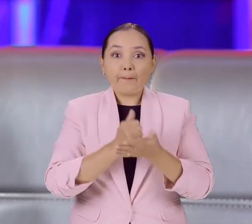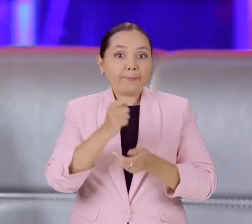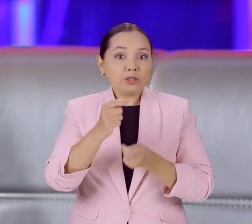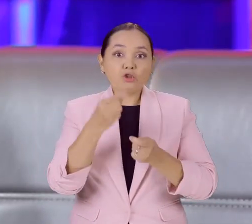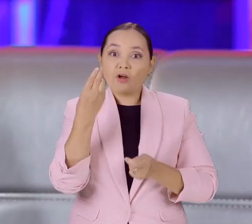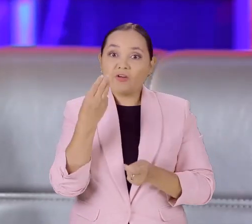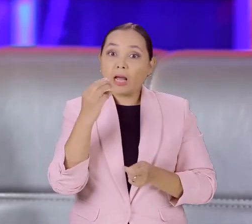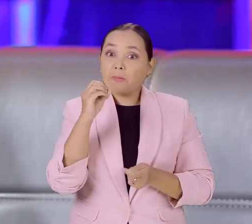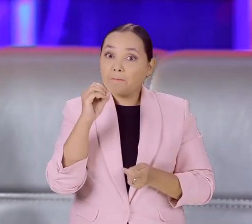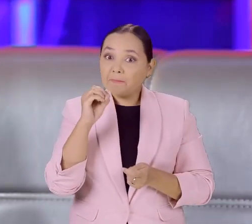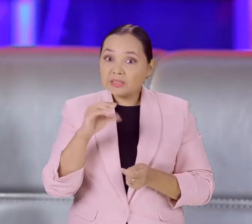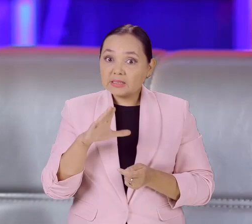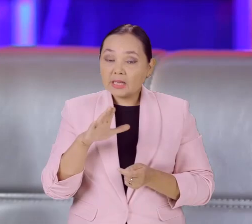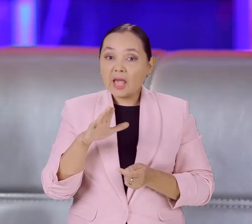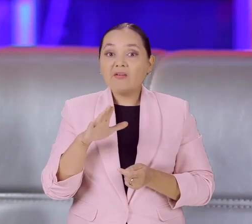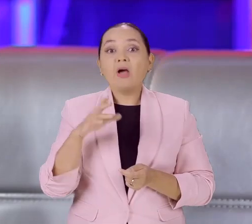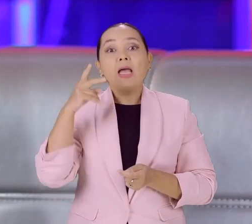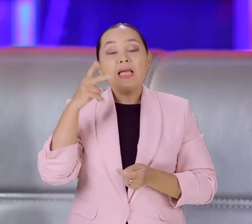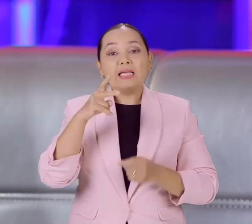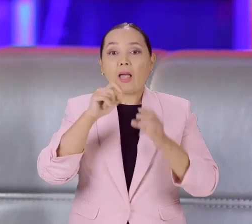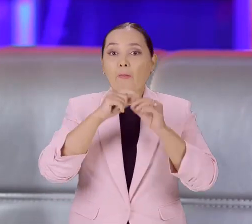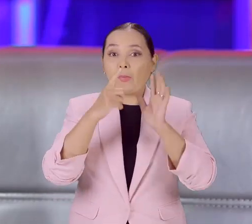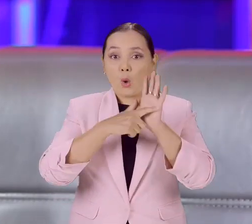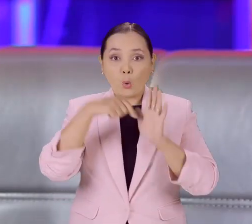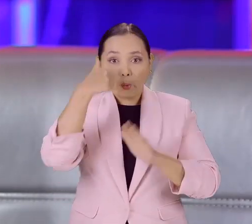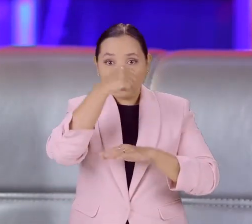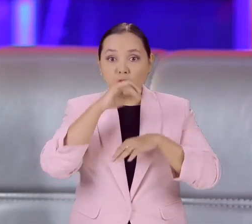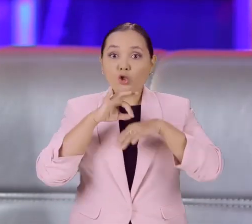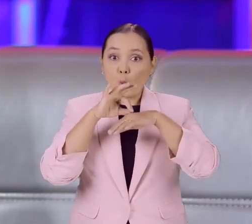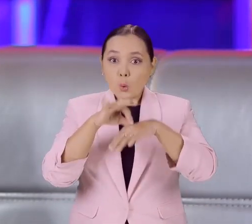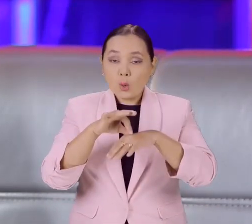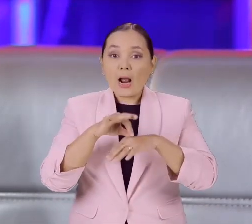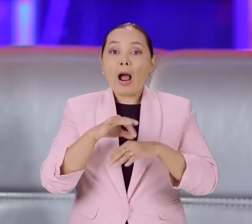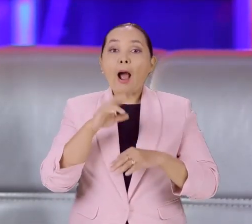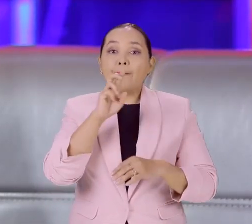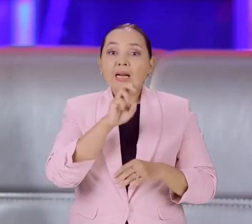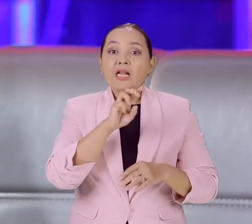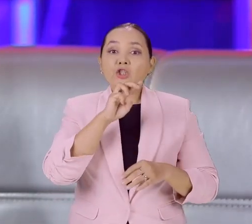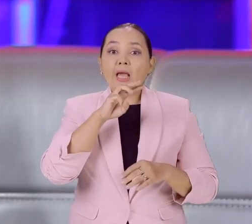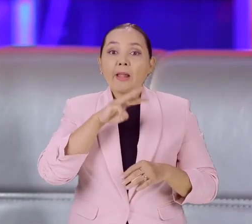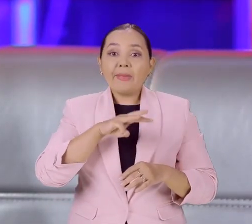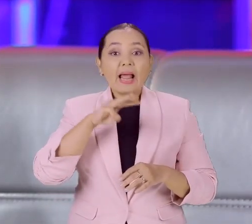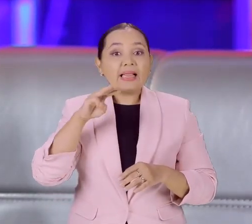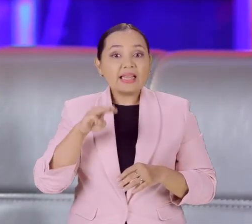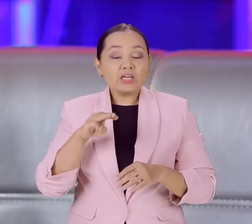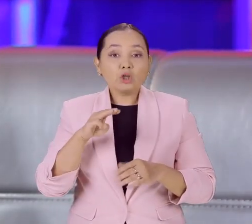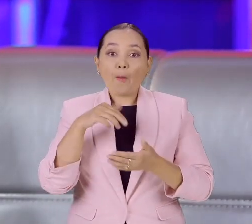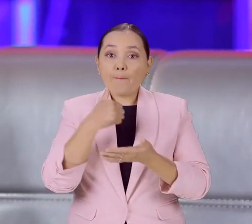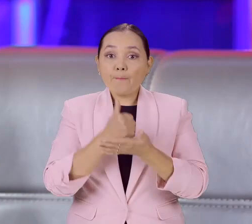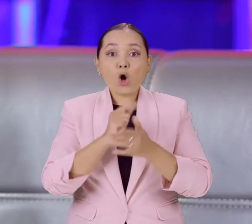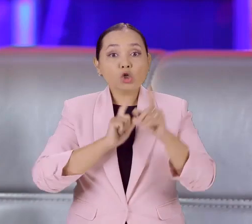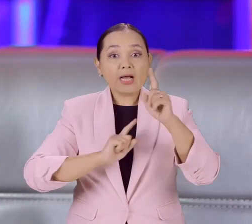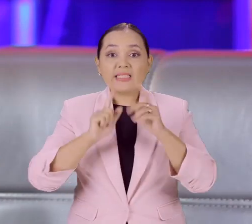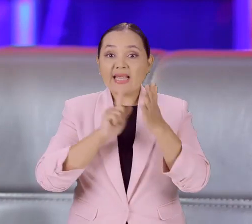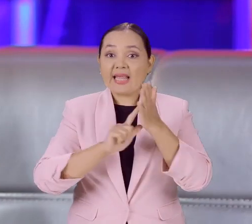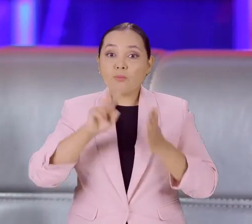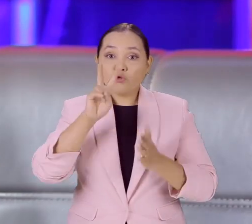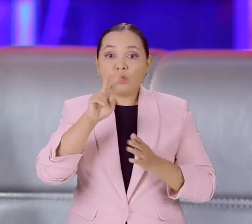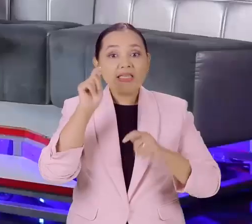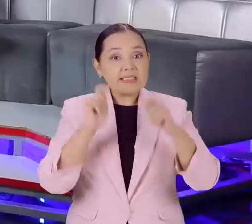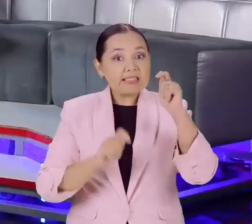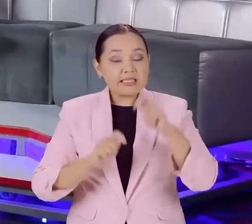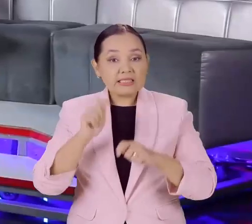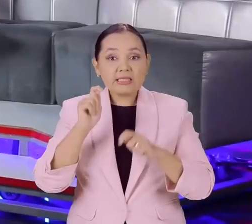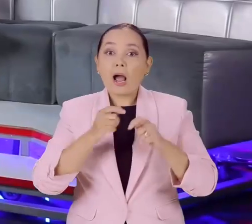Respublikasi prezidenti Shavkat Mirziyoyev 2017-yilda o'tkazilgan Birlashgan Millatlar Tashkiloti Bosh Assambleyasining 72-chi